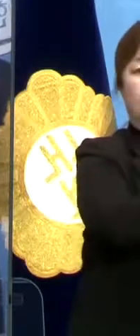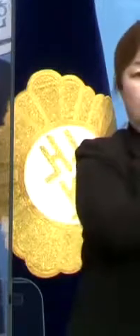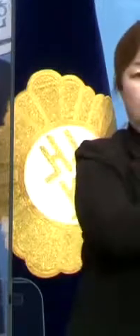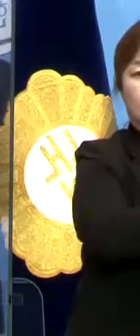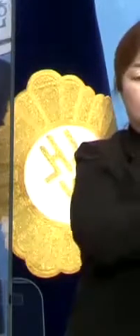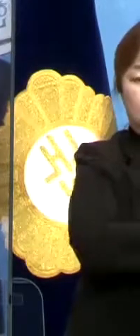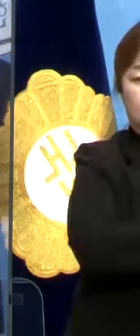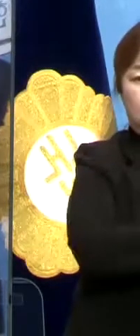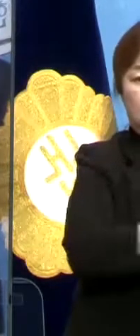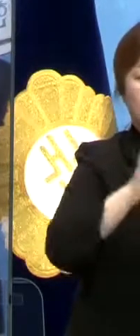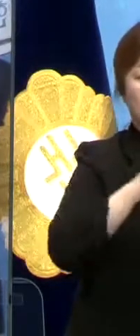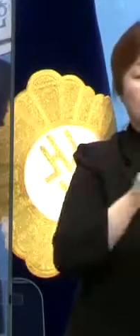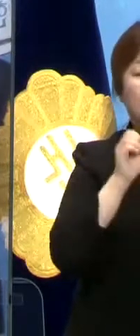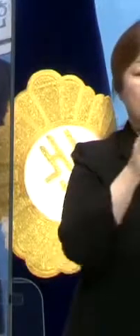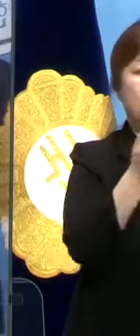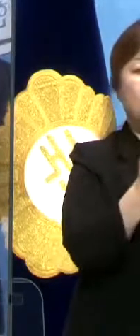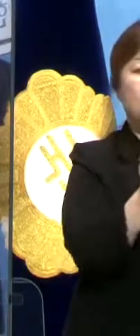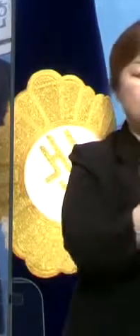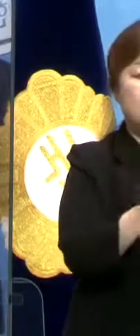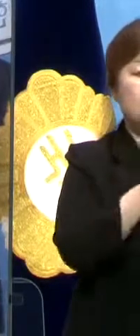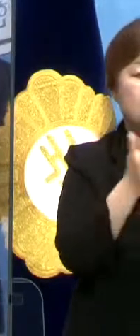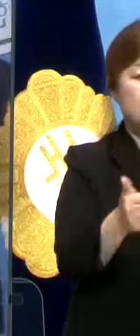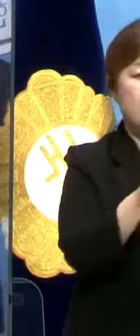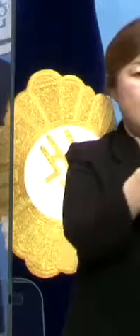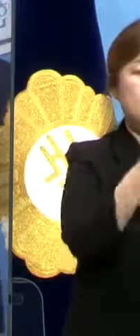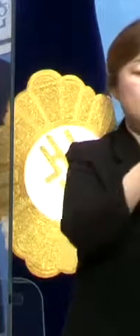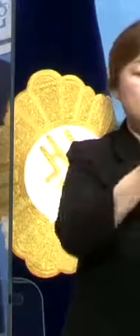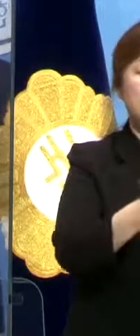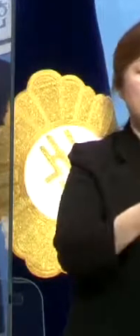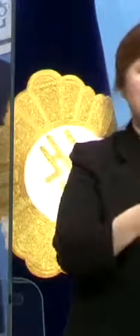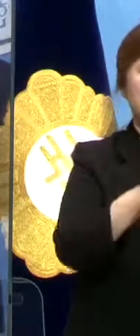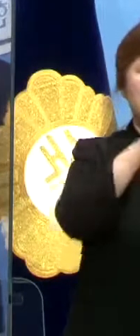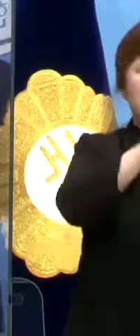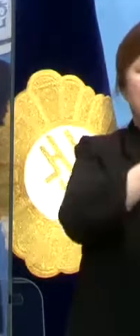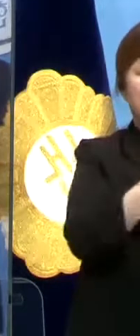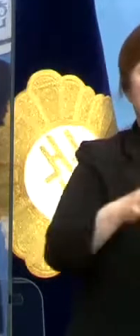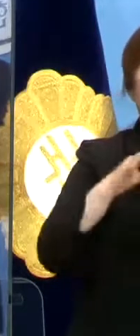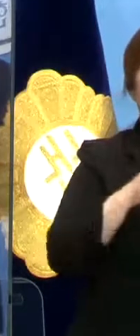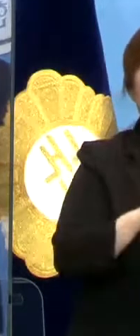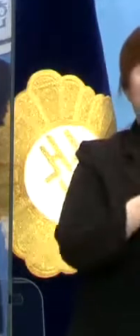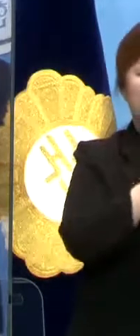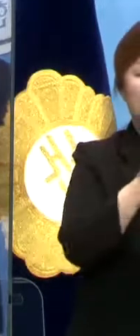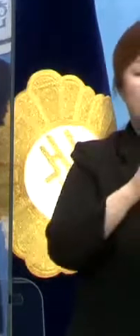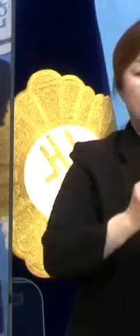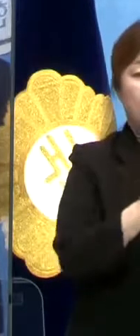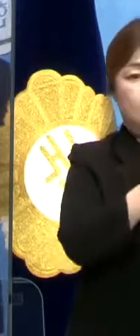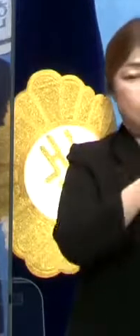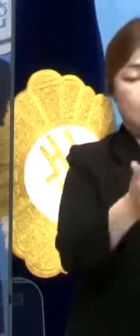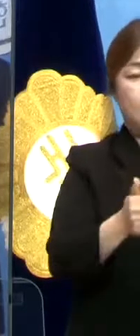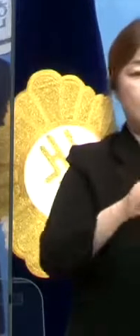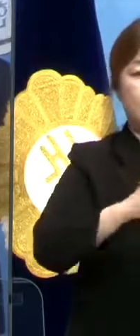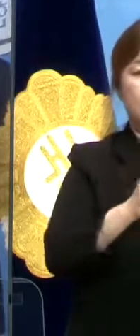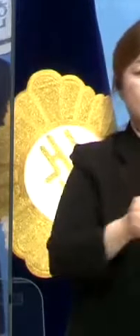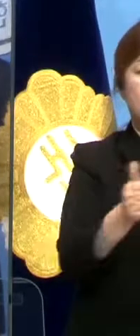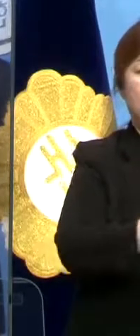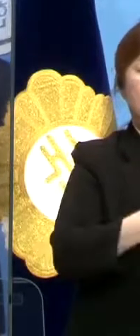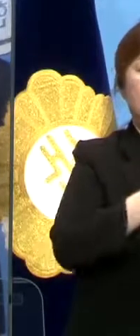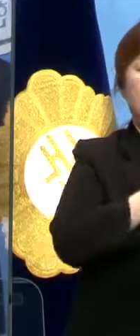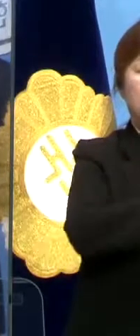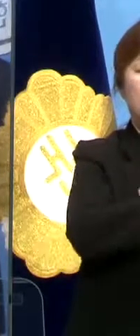연이은 택배 노동자 죽음에 시대에 대한 통을 롯데 한진 등 택배 자들이 잇따라 가루 4 대책을 내놓았다 부족하지만